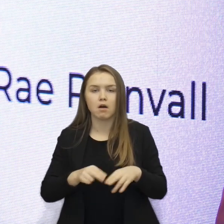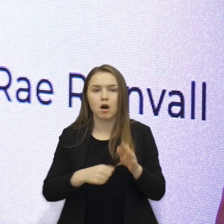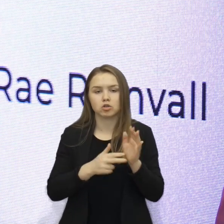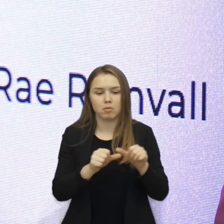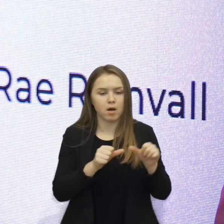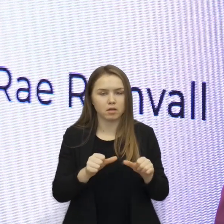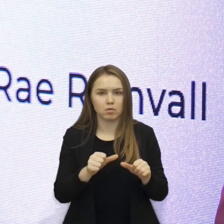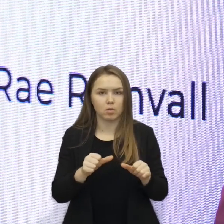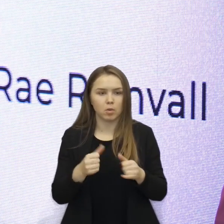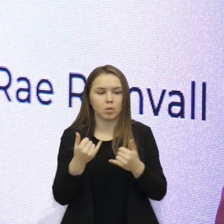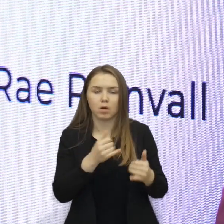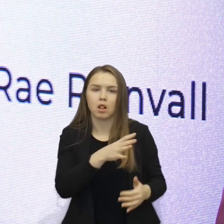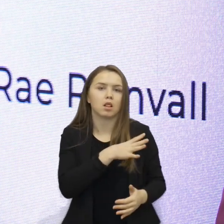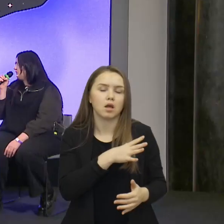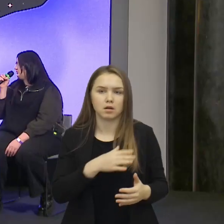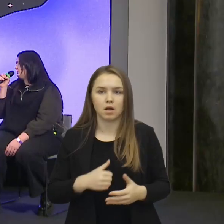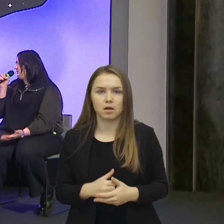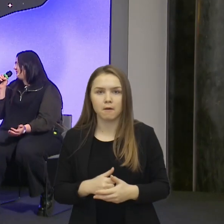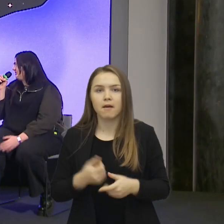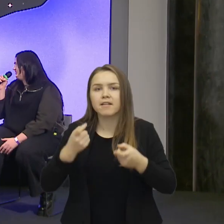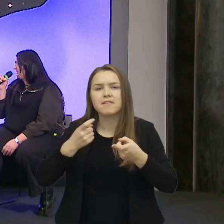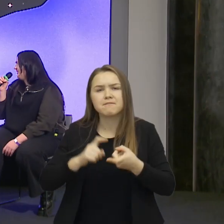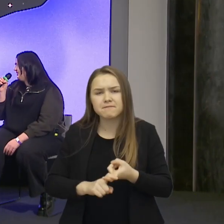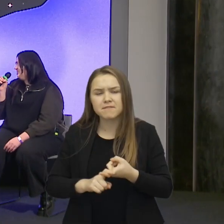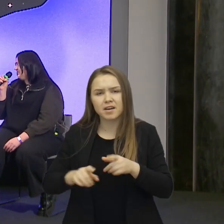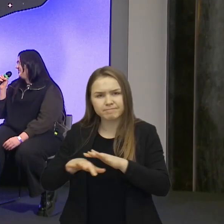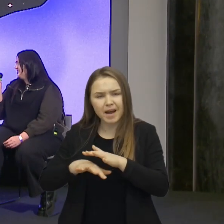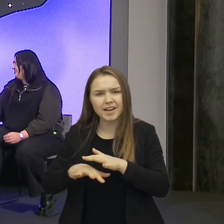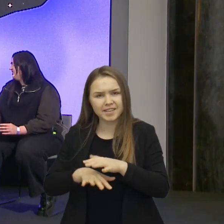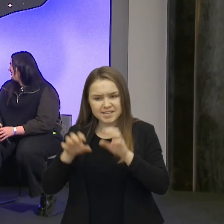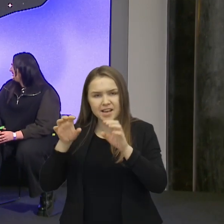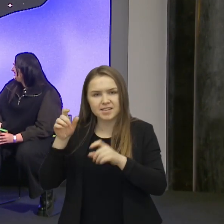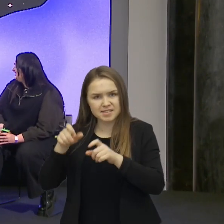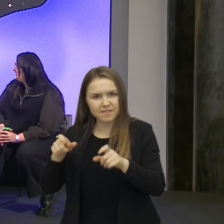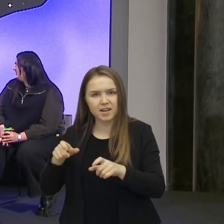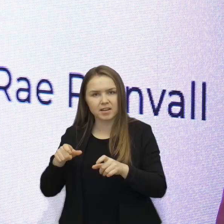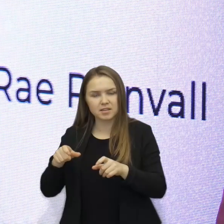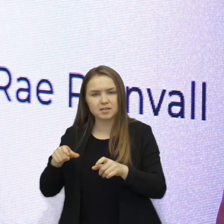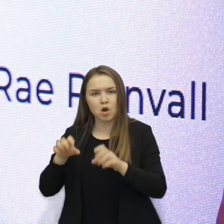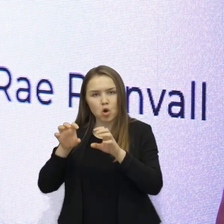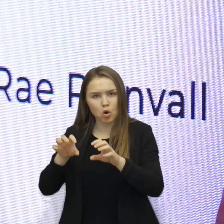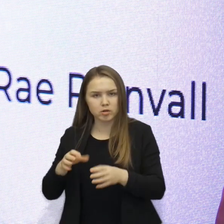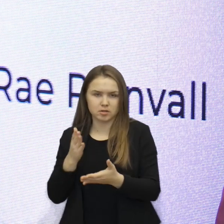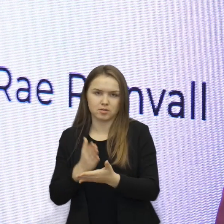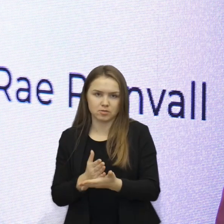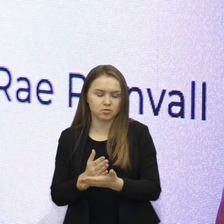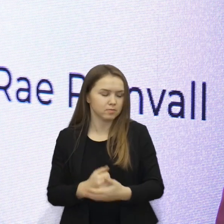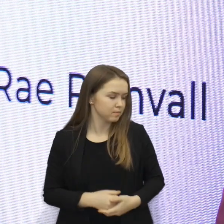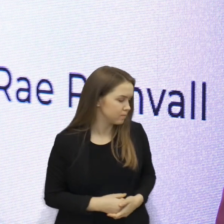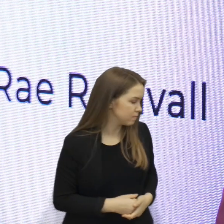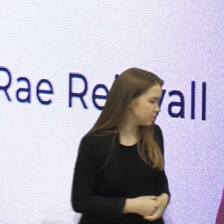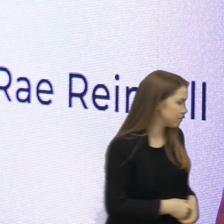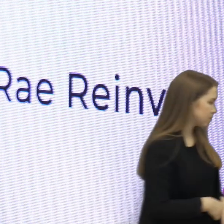kalbam... Tiesiog remiasi civilinio kodeksu, kaip yra dabar. Taip, civiliniam kodekse beje parašyta, kad lytį gali keisti